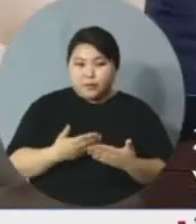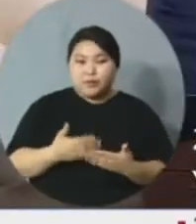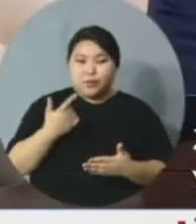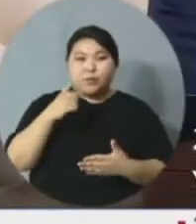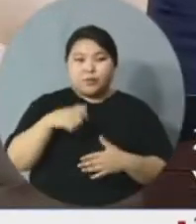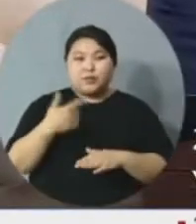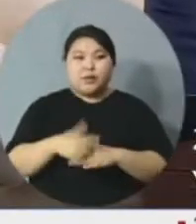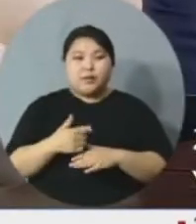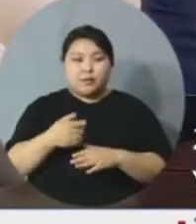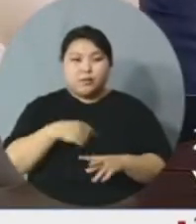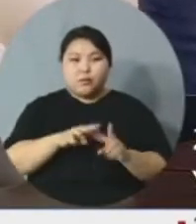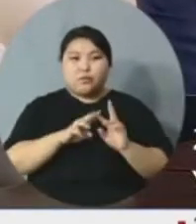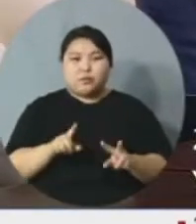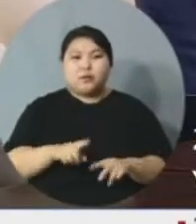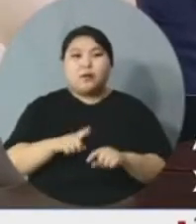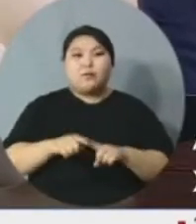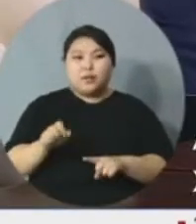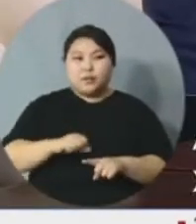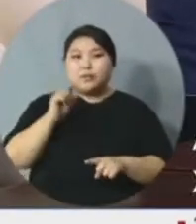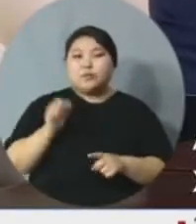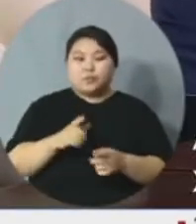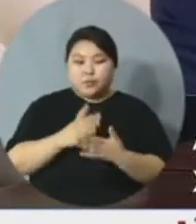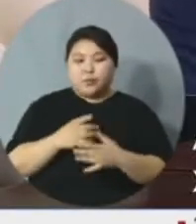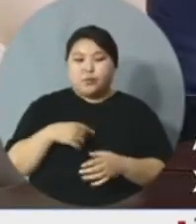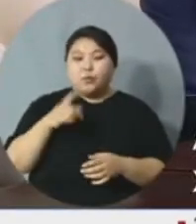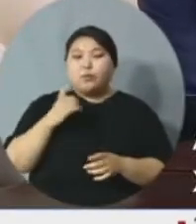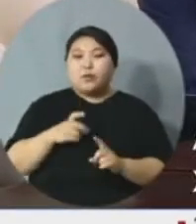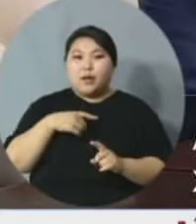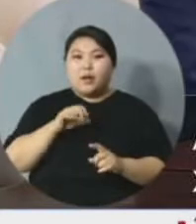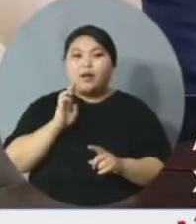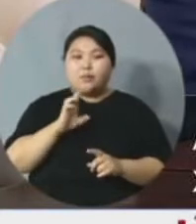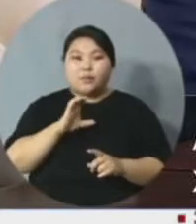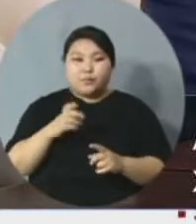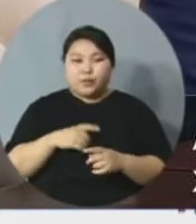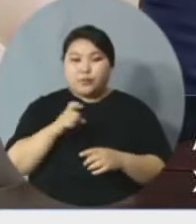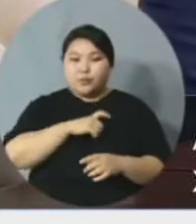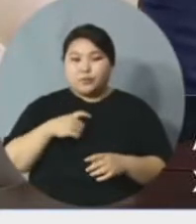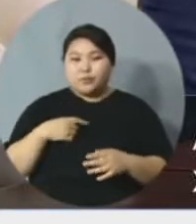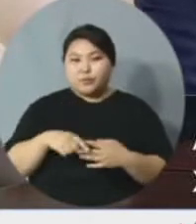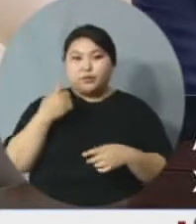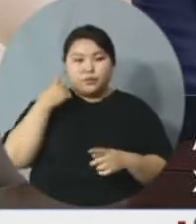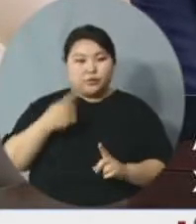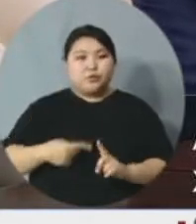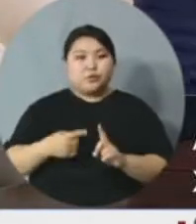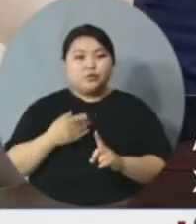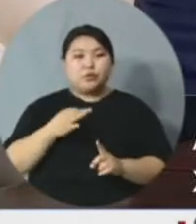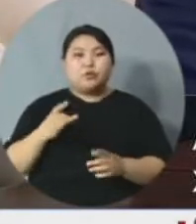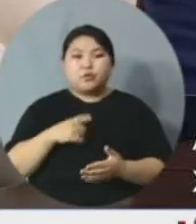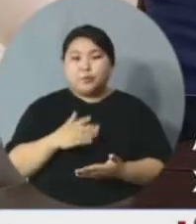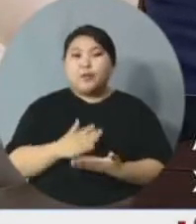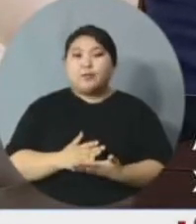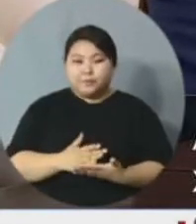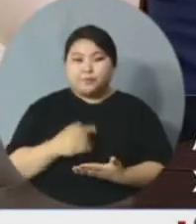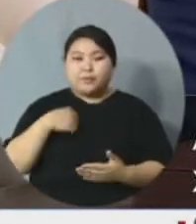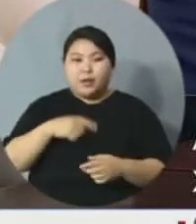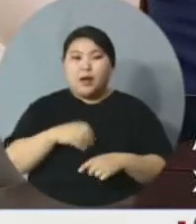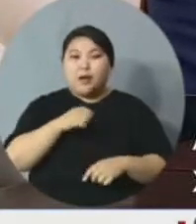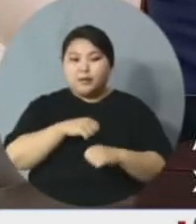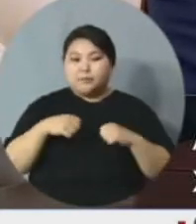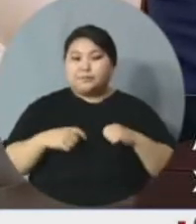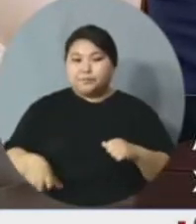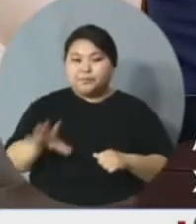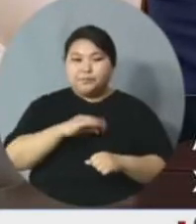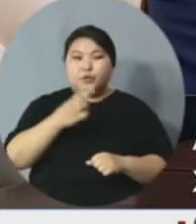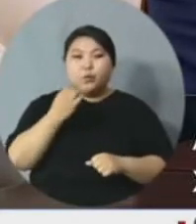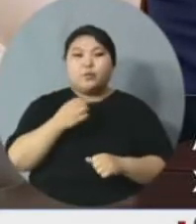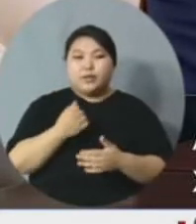дээ. Энэс гадна бүхний ямар асуудал болж байгаа юм. Компани аж ахуйн байгууллагыг хөгжлөх гэж хэлдэг юм л байна. Тэгээд ард